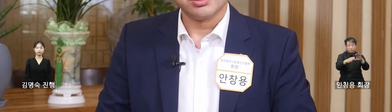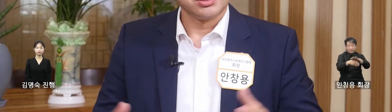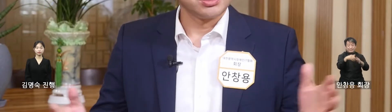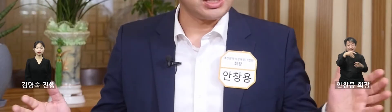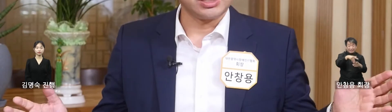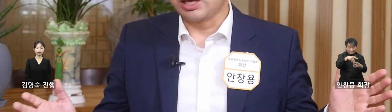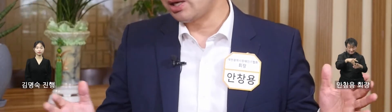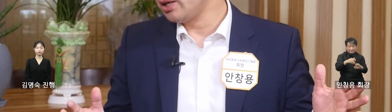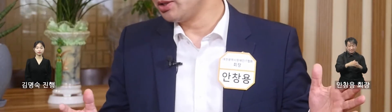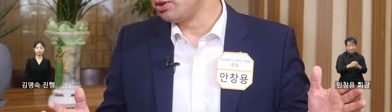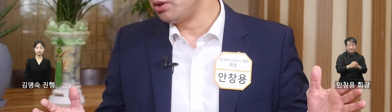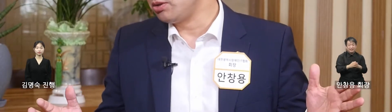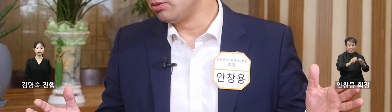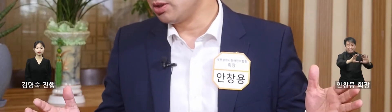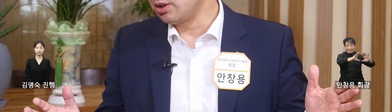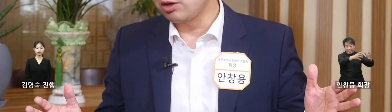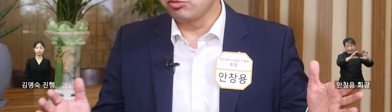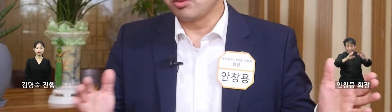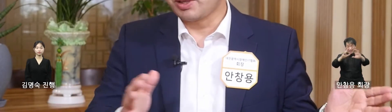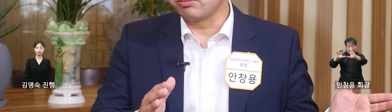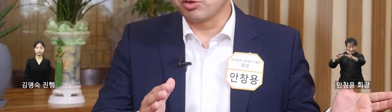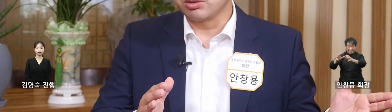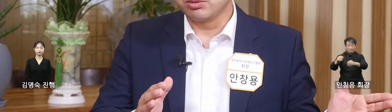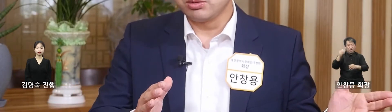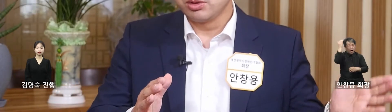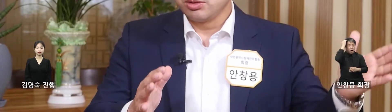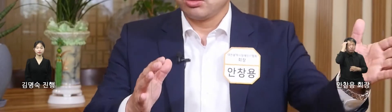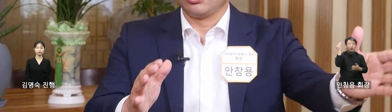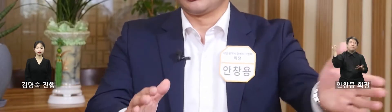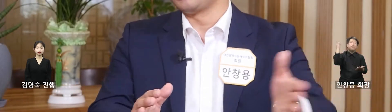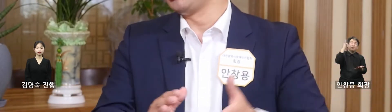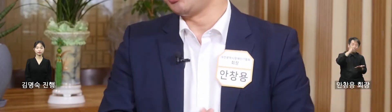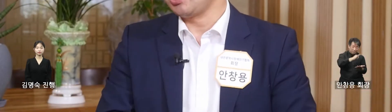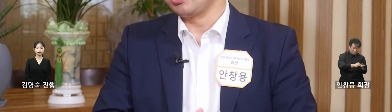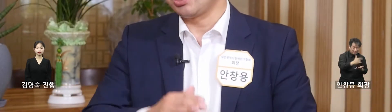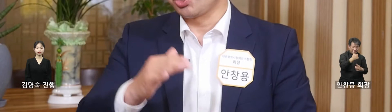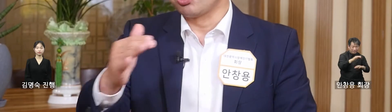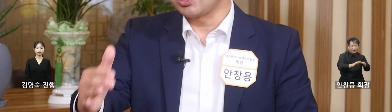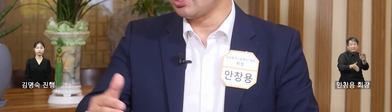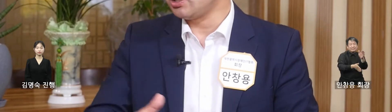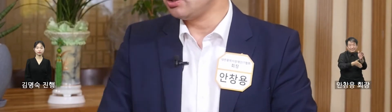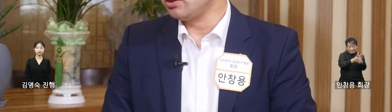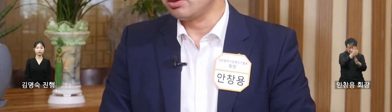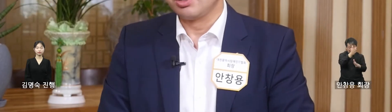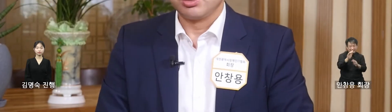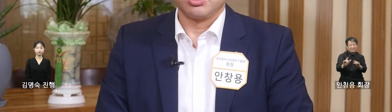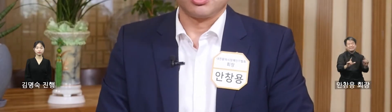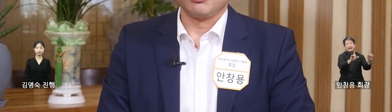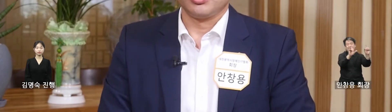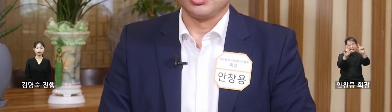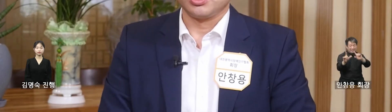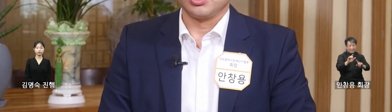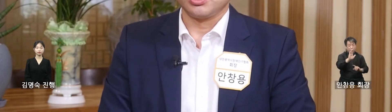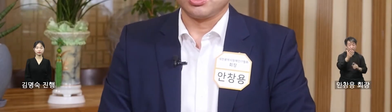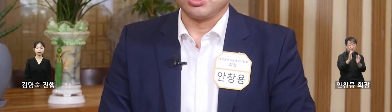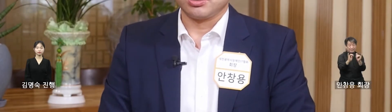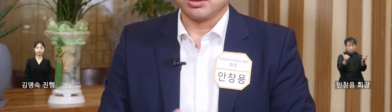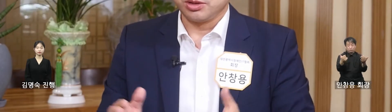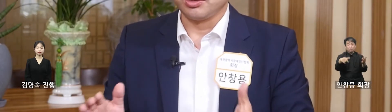경우는 각 나라에서 우리 한국을 방문하고 또 대전시에 이제 정착하는 그런